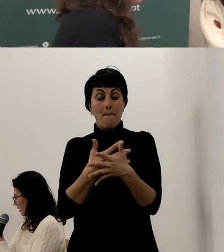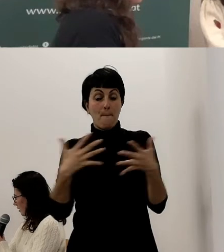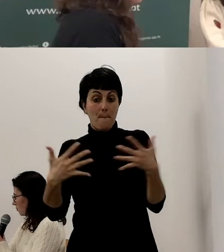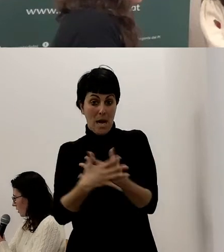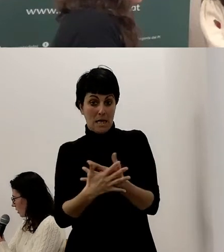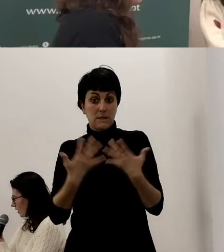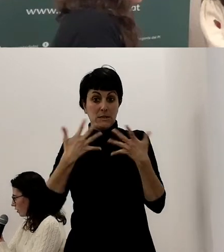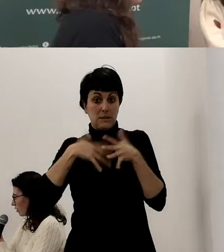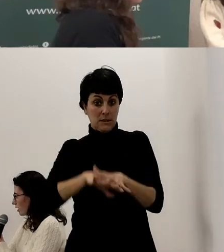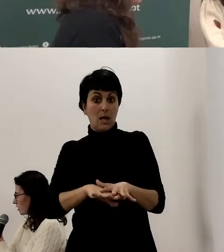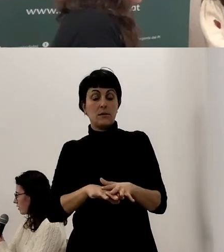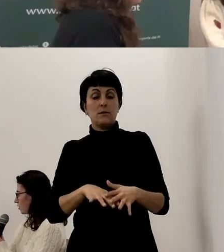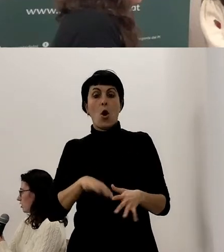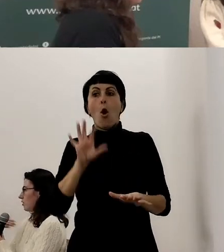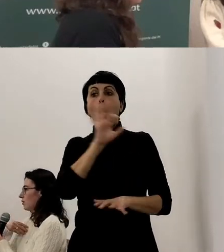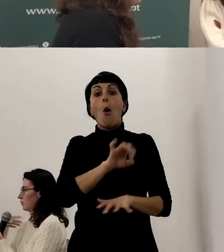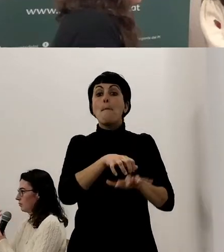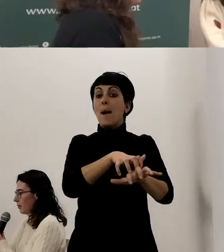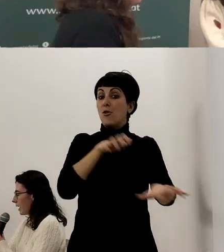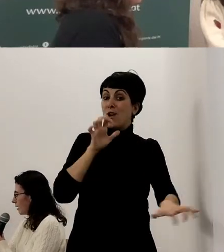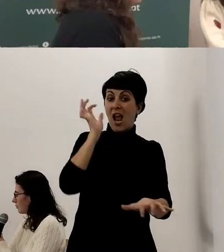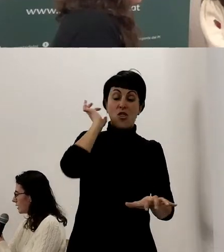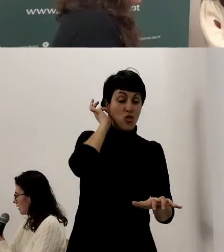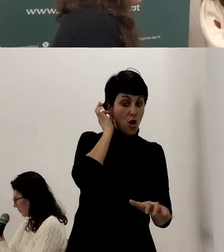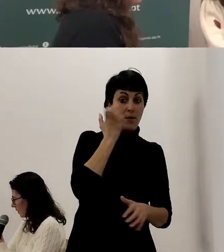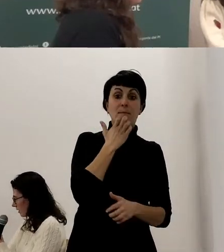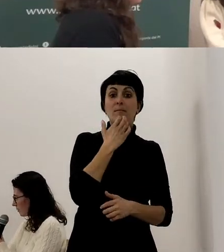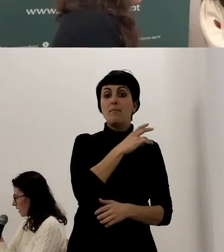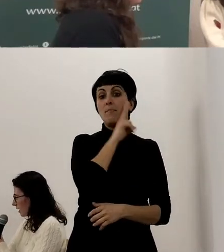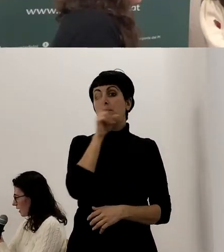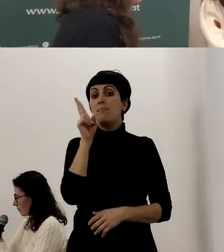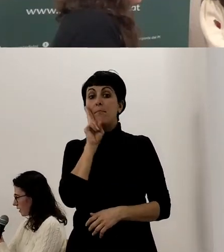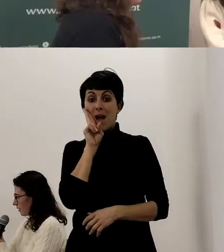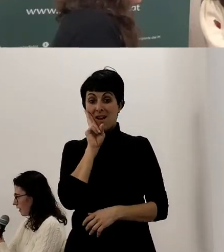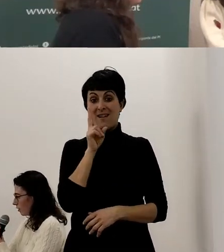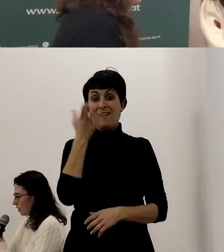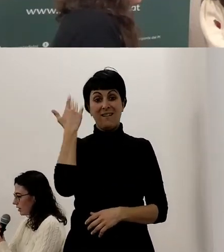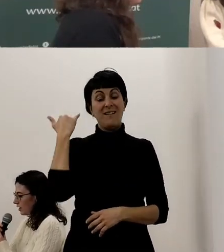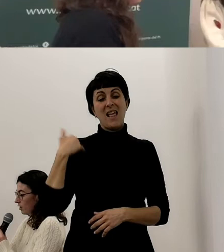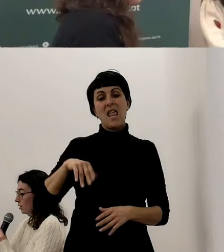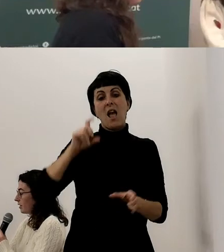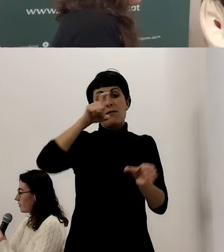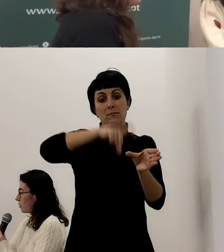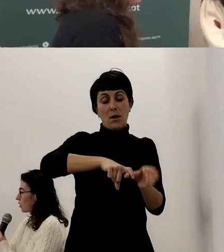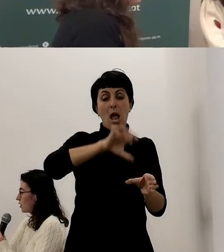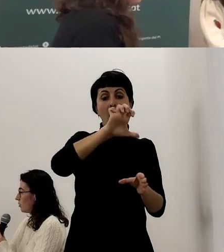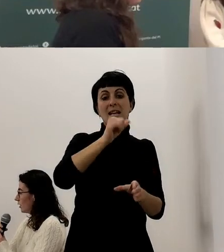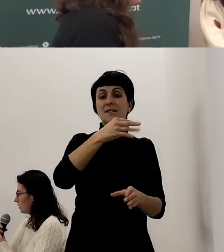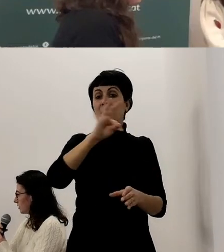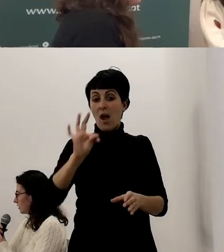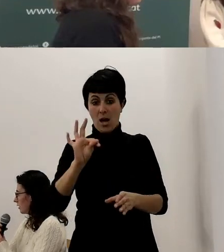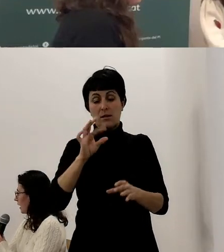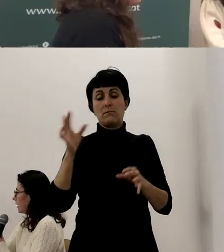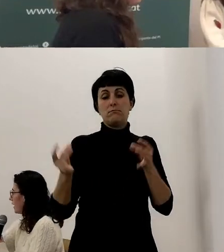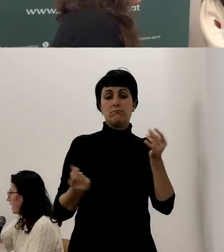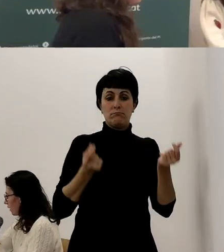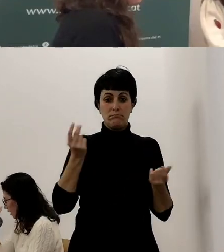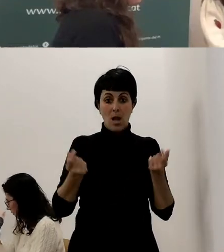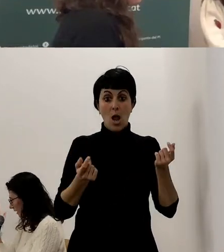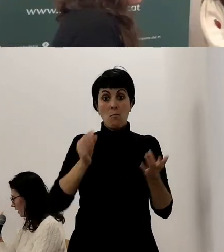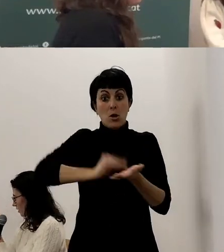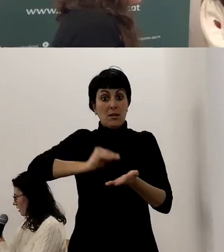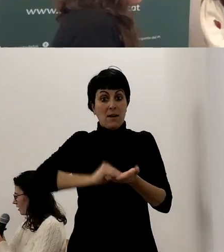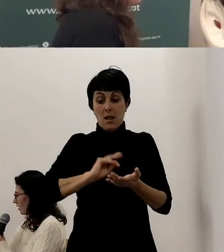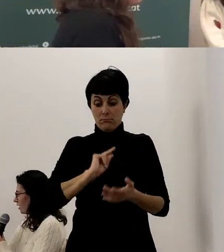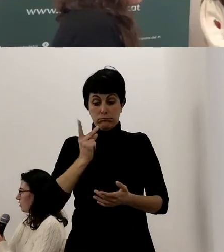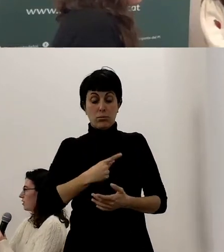grups d'ensaires de majoria de dones. Jo recordo ma mare que va participar a les de la dona, em deia, jo havia de fer molts cops d'home. Que a ella li era